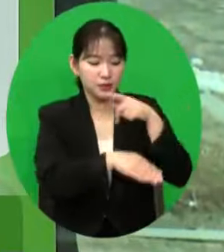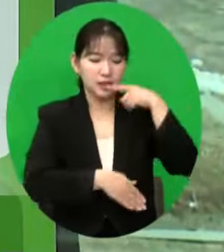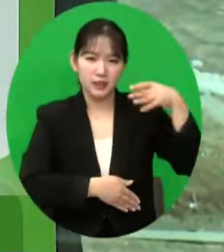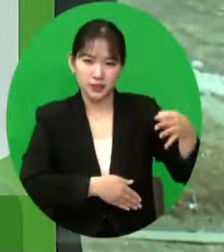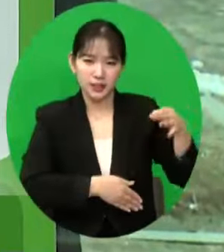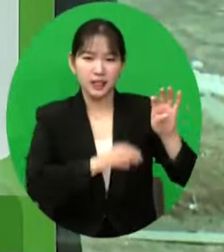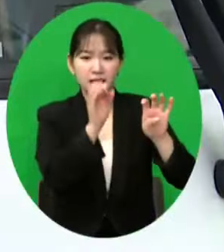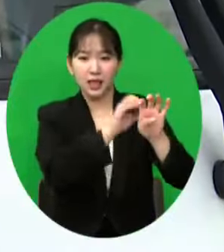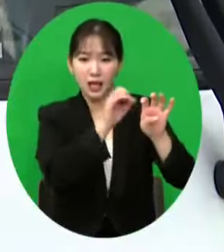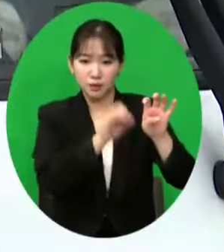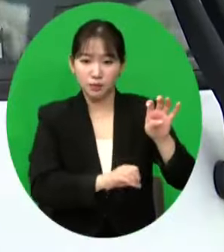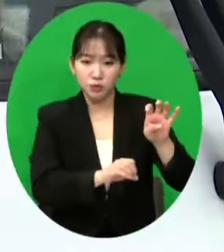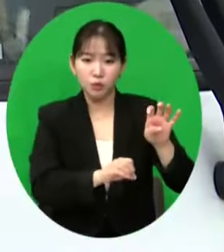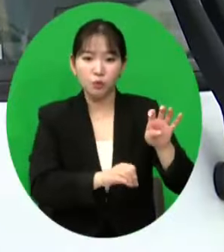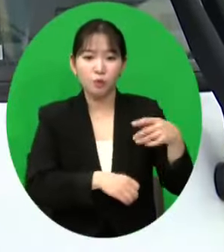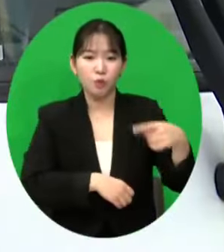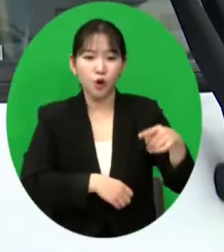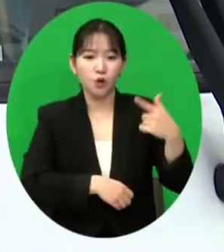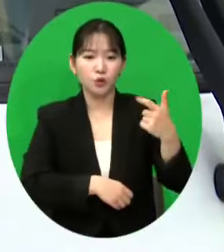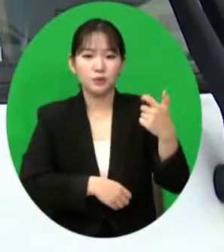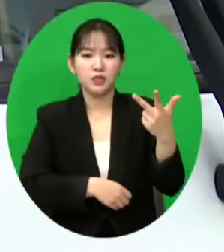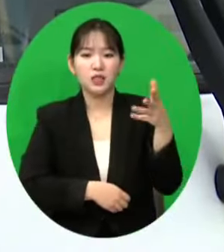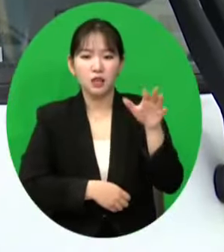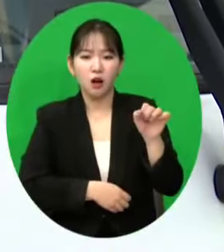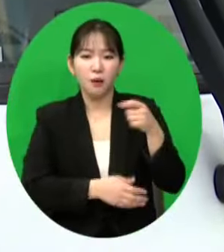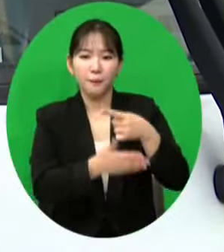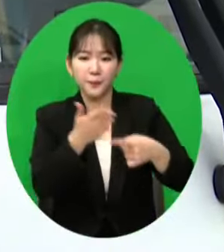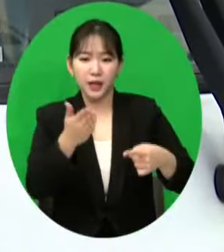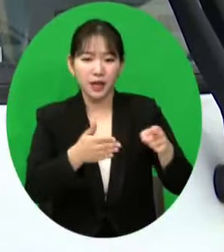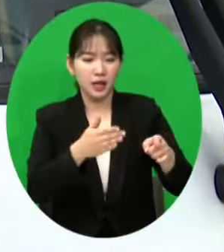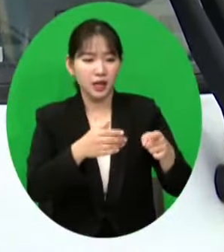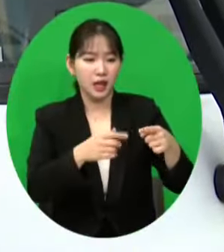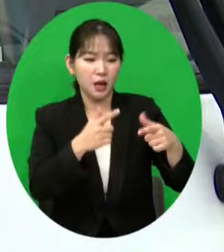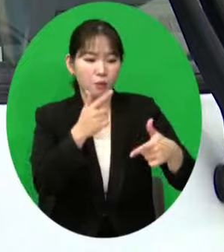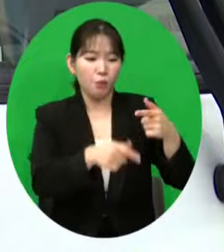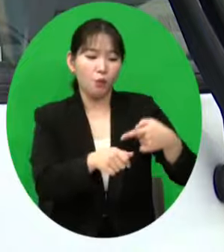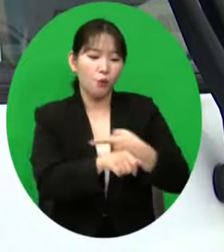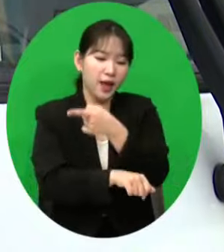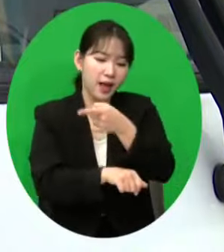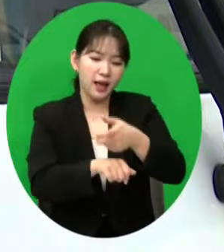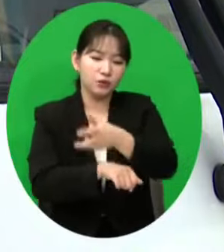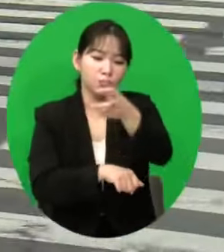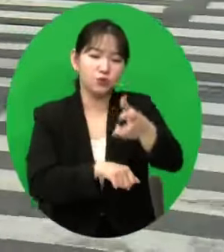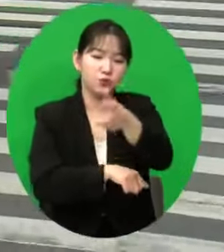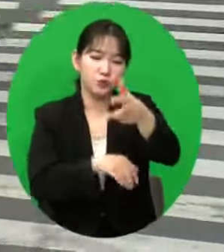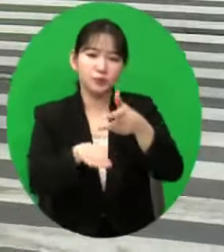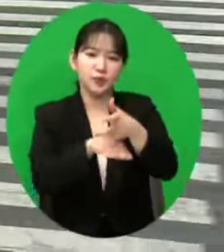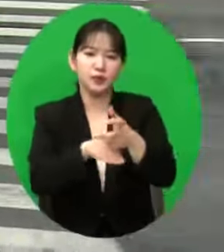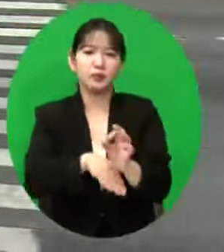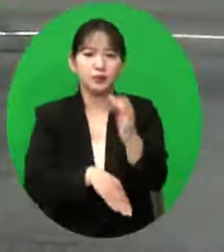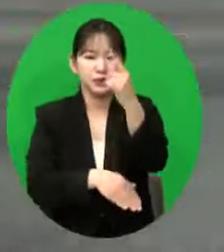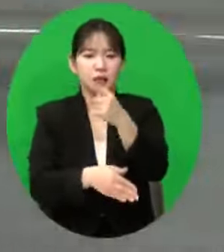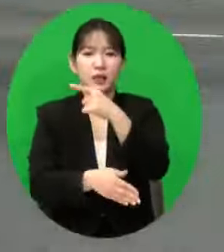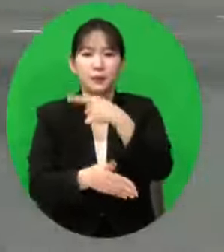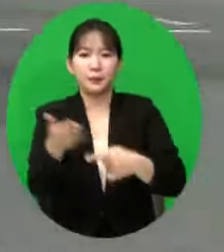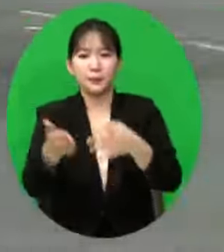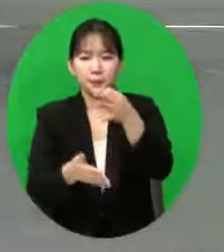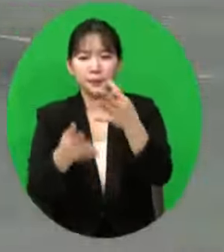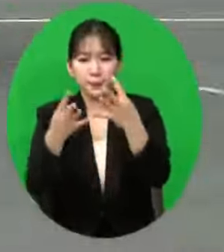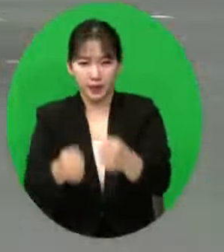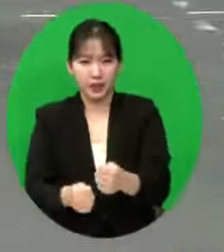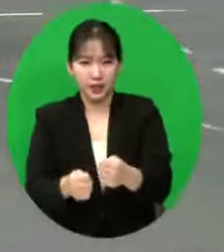적자액의 40%가량인 67억 원의 손실이 이 시계외 노선에서 발생했습니다. 목포시는 지난해